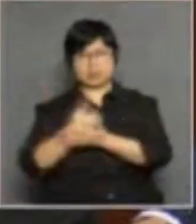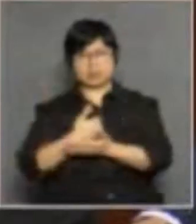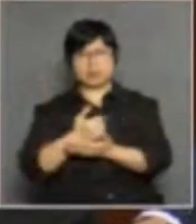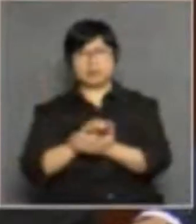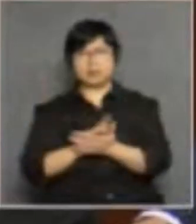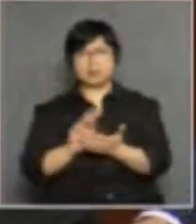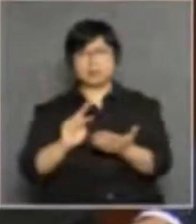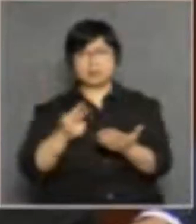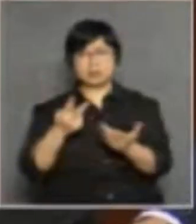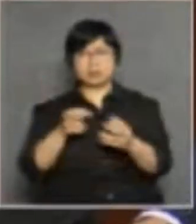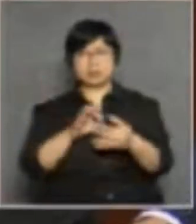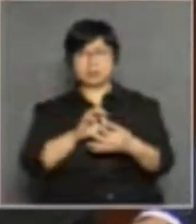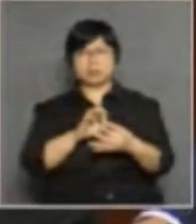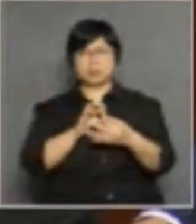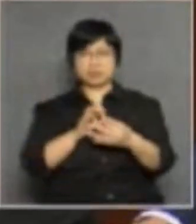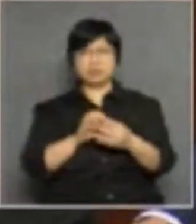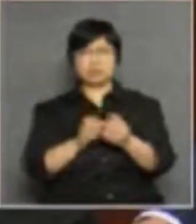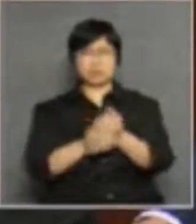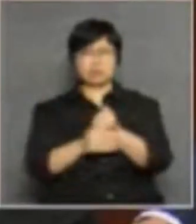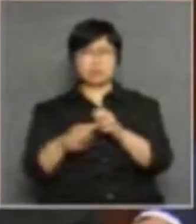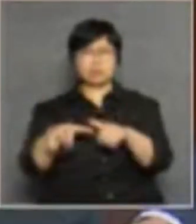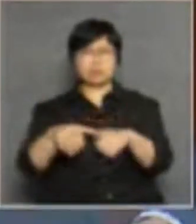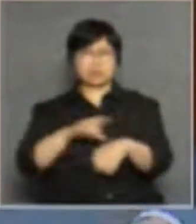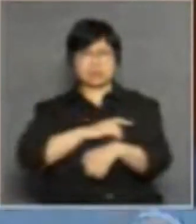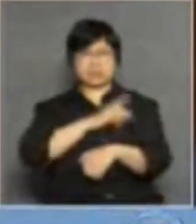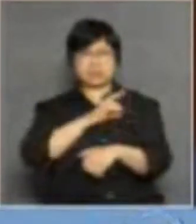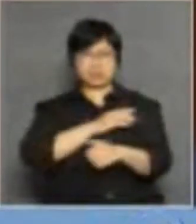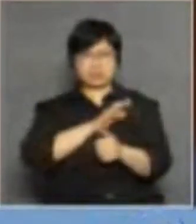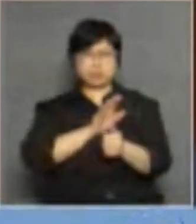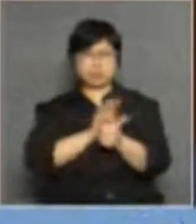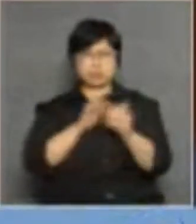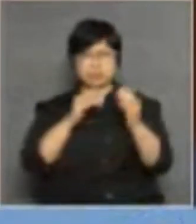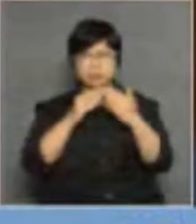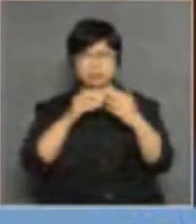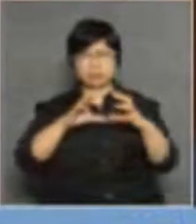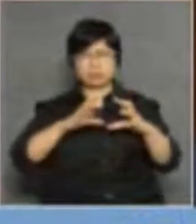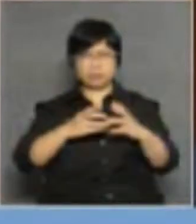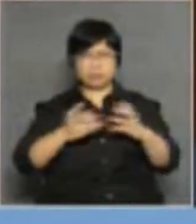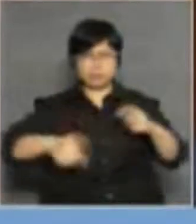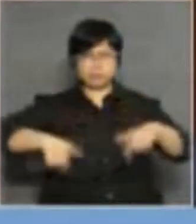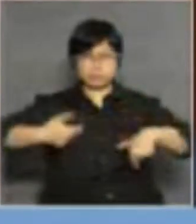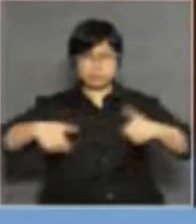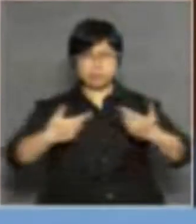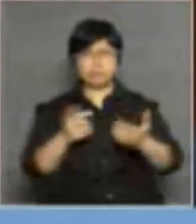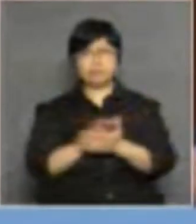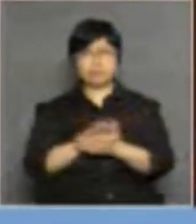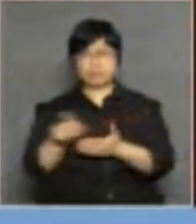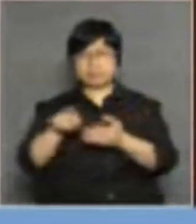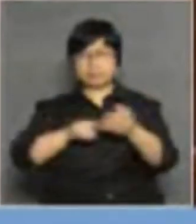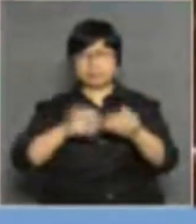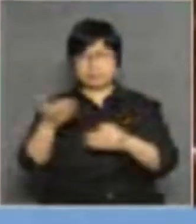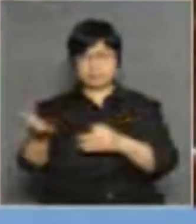修正案是关于渔农自然护理署的部门开支的。梁国雄议员。